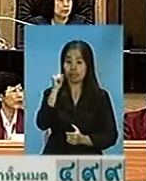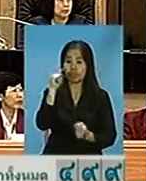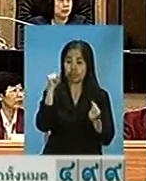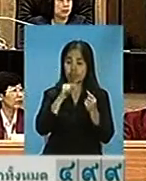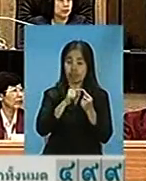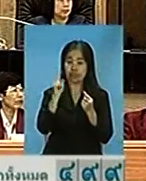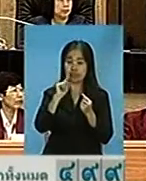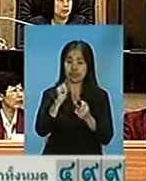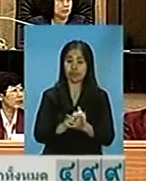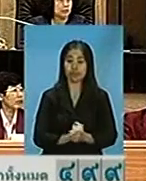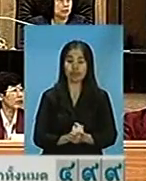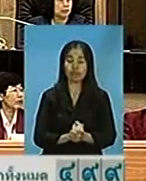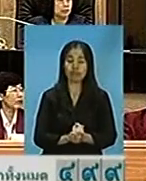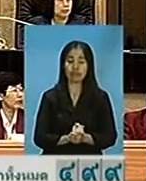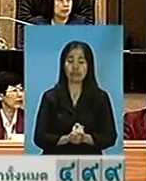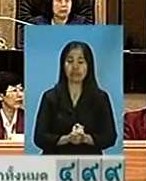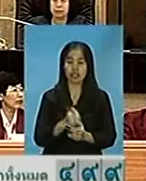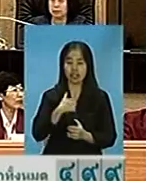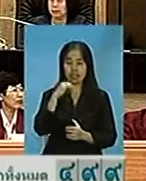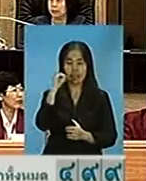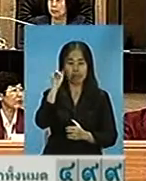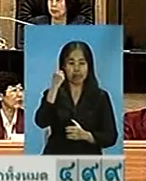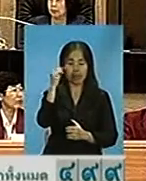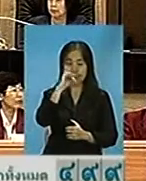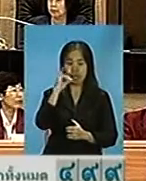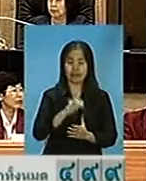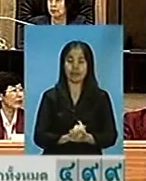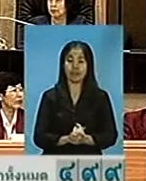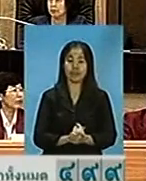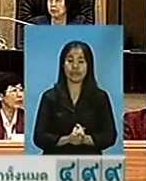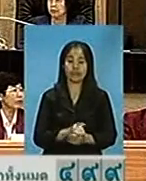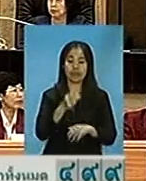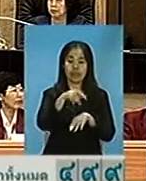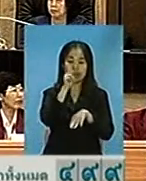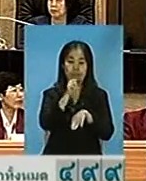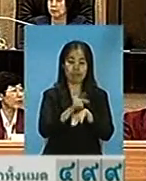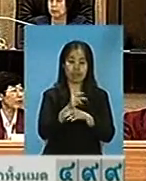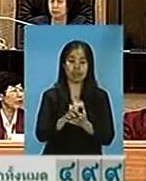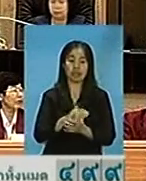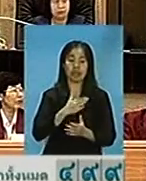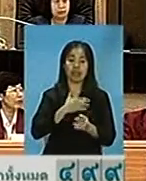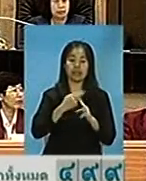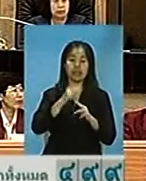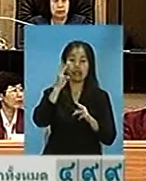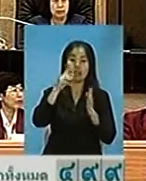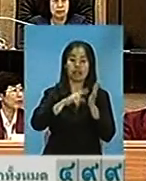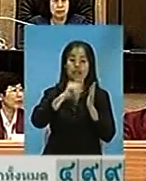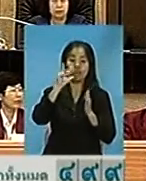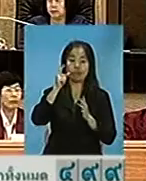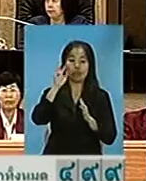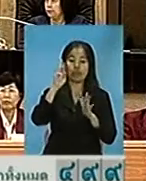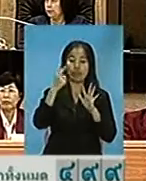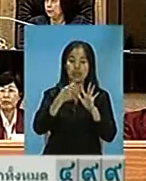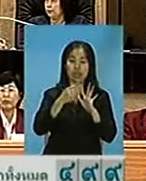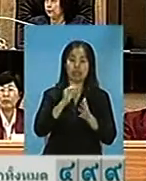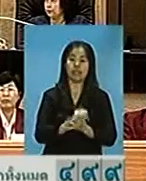ปแล้วประเด็นใหม่ใช่ไหม ยังครับผมท่านประธานที่เคารพกระผมนายวัชระไปทองสมา